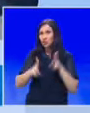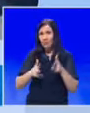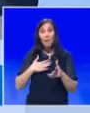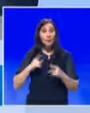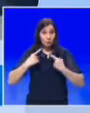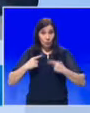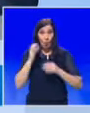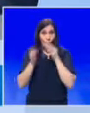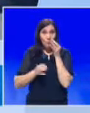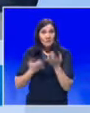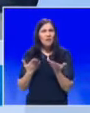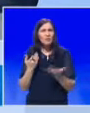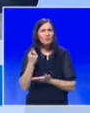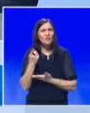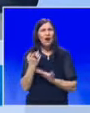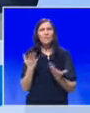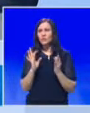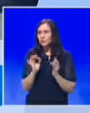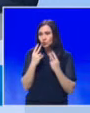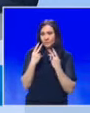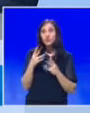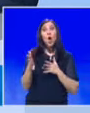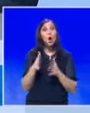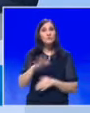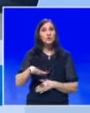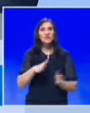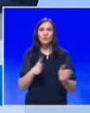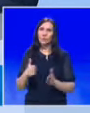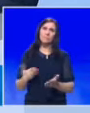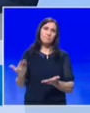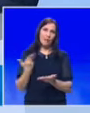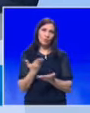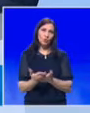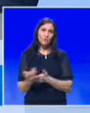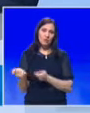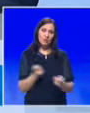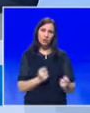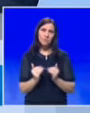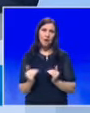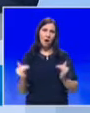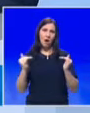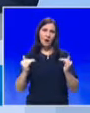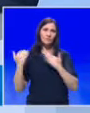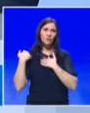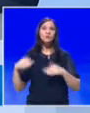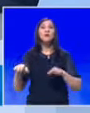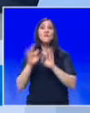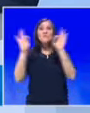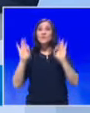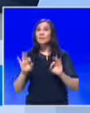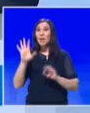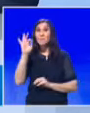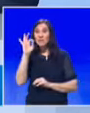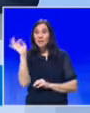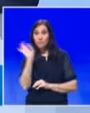обяснение на това какво вижда всъщност обществото? Предложихме да носим поравна отговорност и в рамките на 50% ние